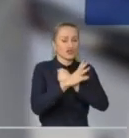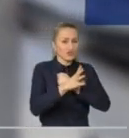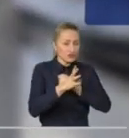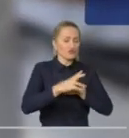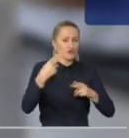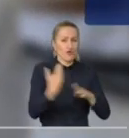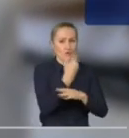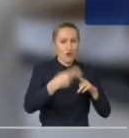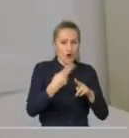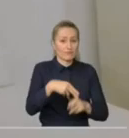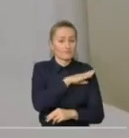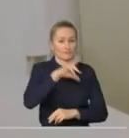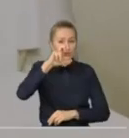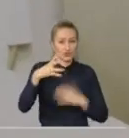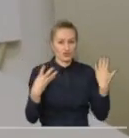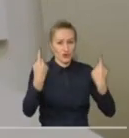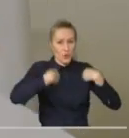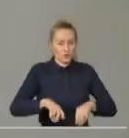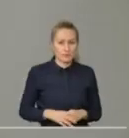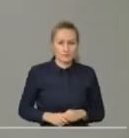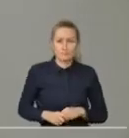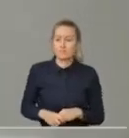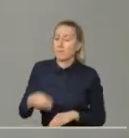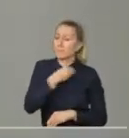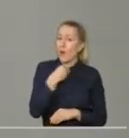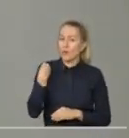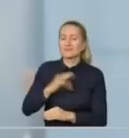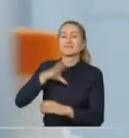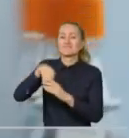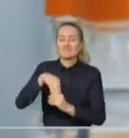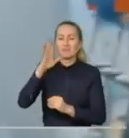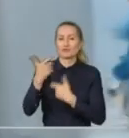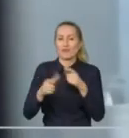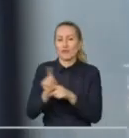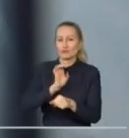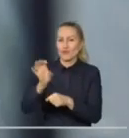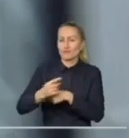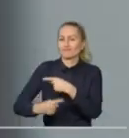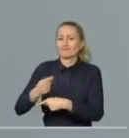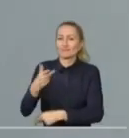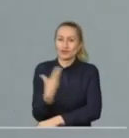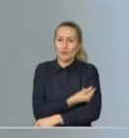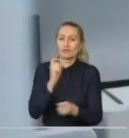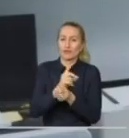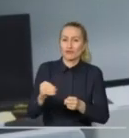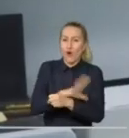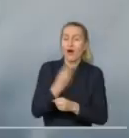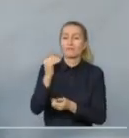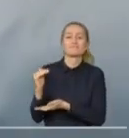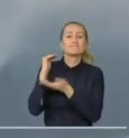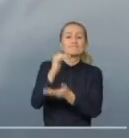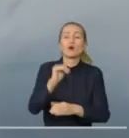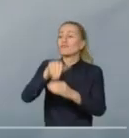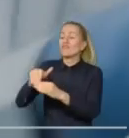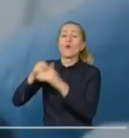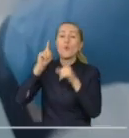Zmarło 309 osób. Polska dołączy do krajów produkujących szczepionkę na koronawirusa. Zastrzyk pieniędzy umożliwiający inwestycje zapewni